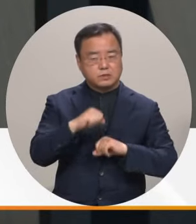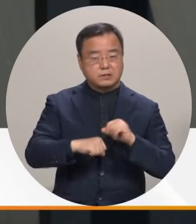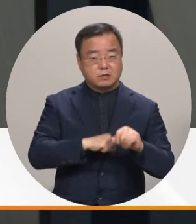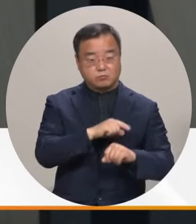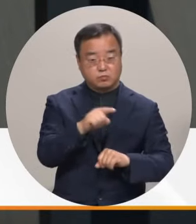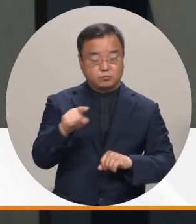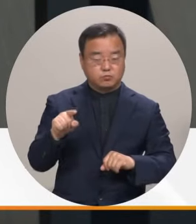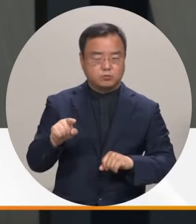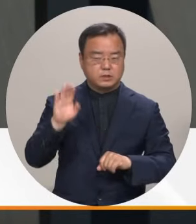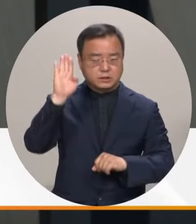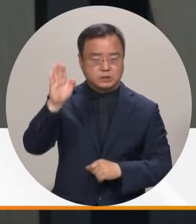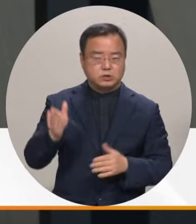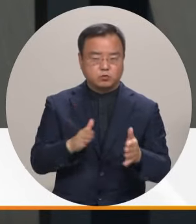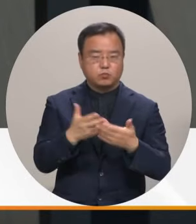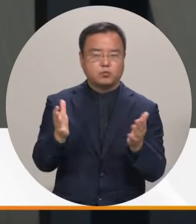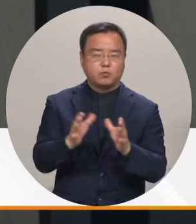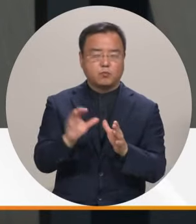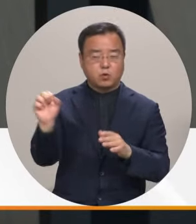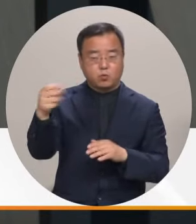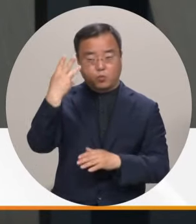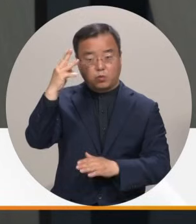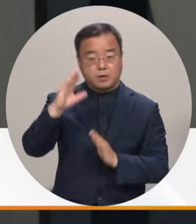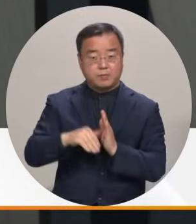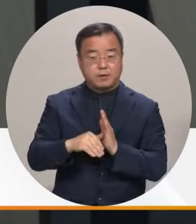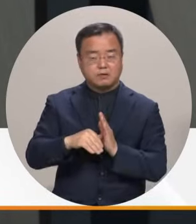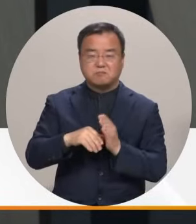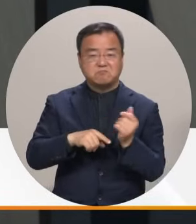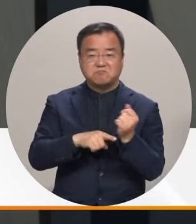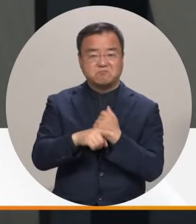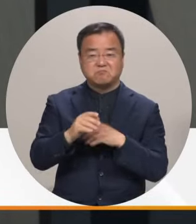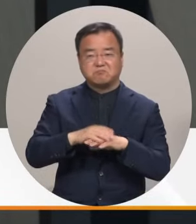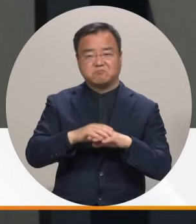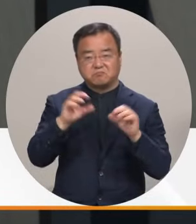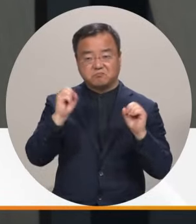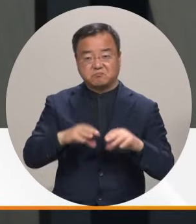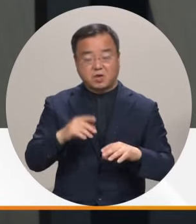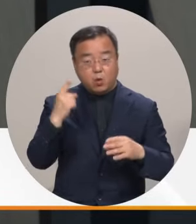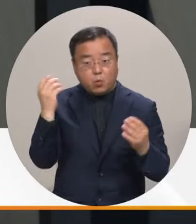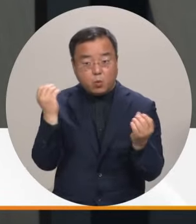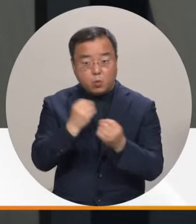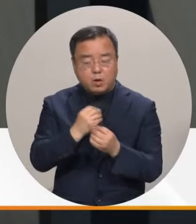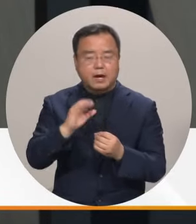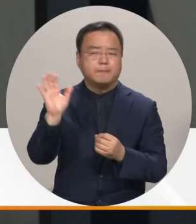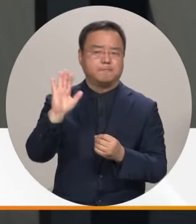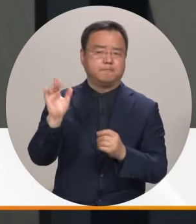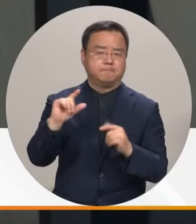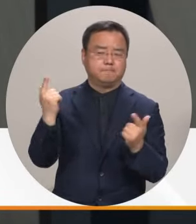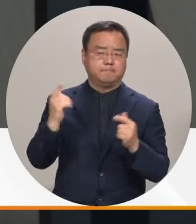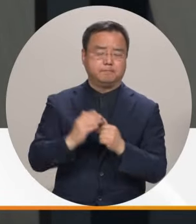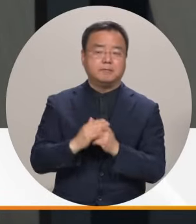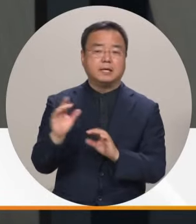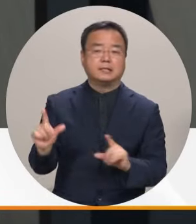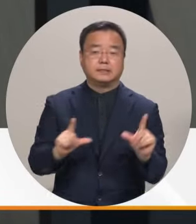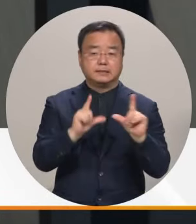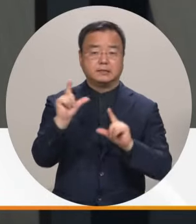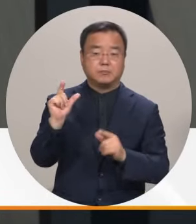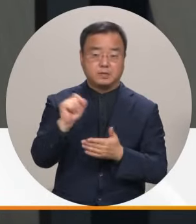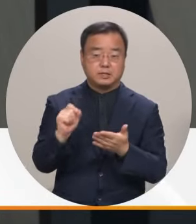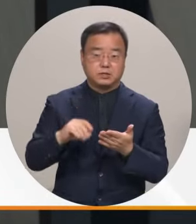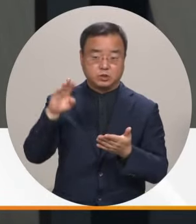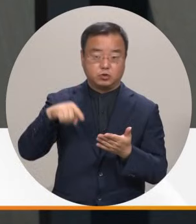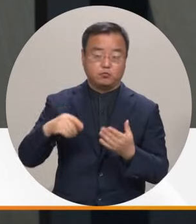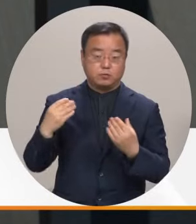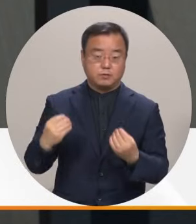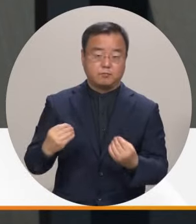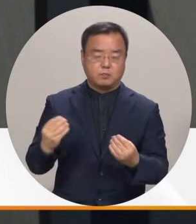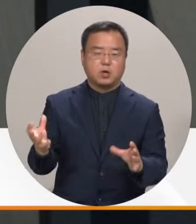3학년 때 큰 의미가 없다고 조금 오해하는 친구들이 있는 거 같아요 근데 사실 생활기록부의 마무리와 어